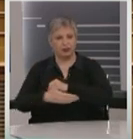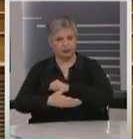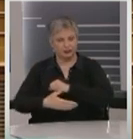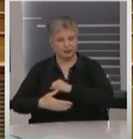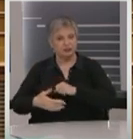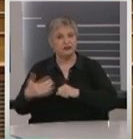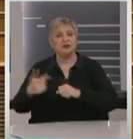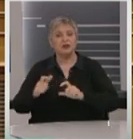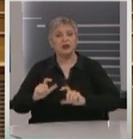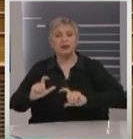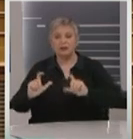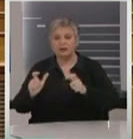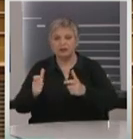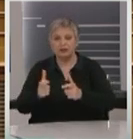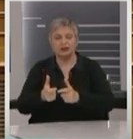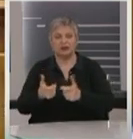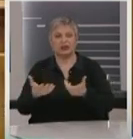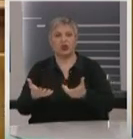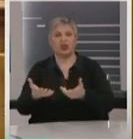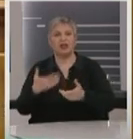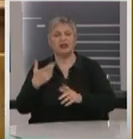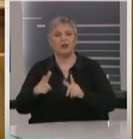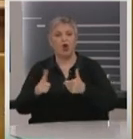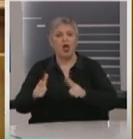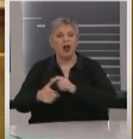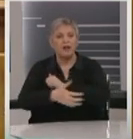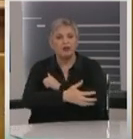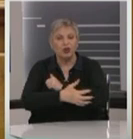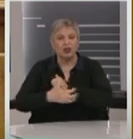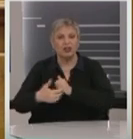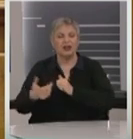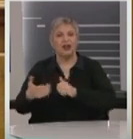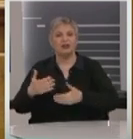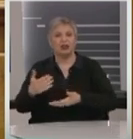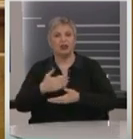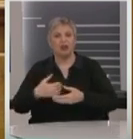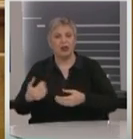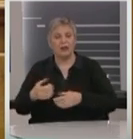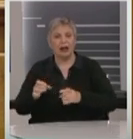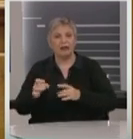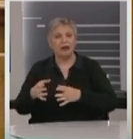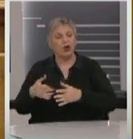φτωχής και μεσαίας αγροτιάς. Δεν το είχατε κάνει εσείς τα χρόνια της ανάπτυξης.